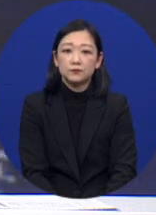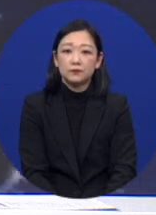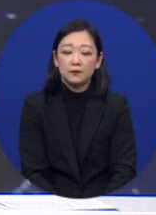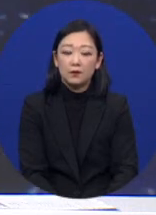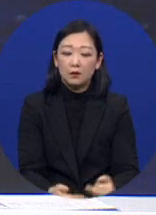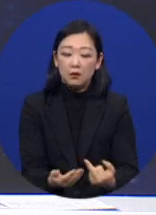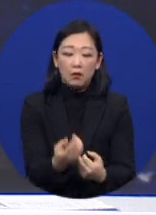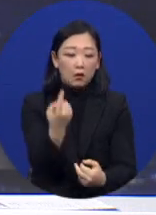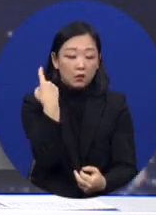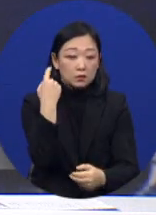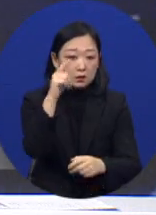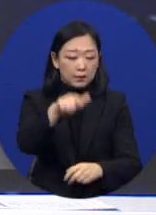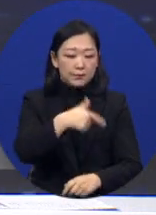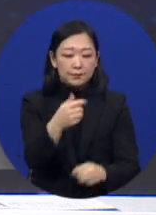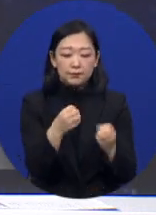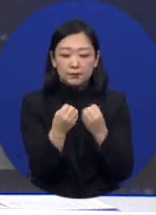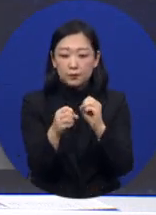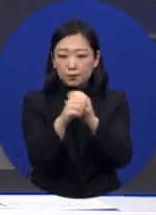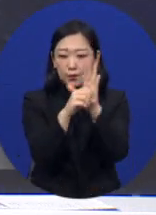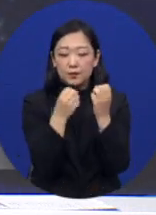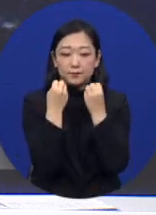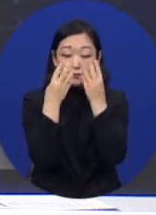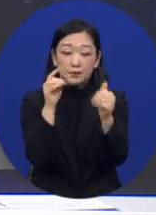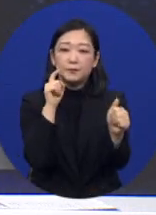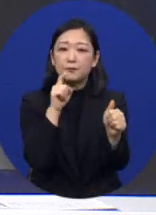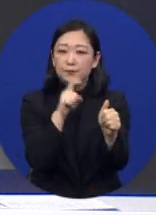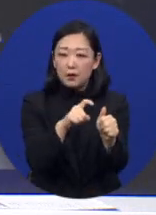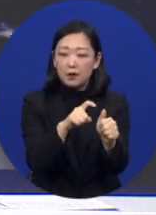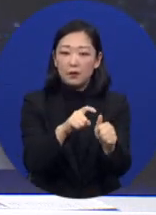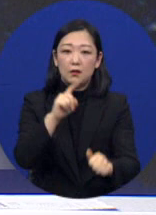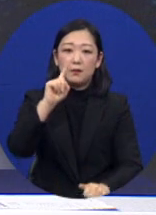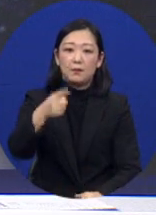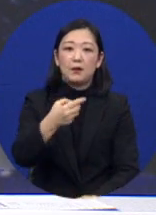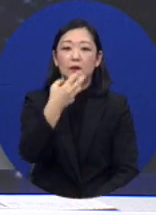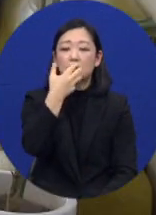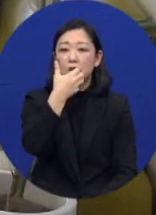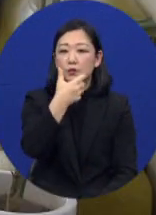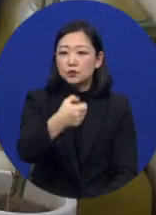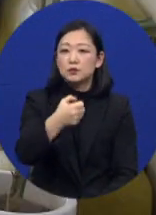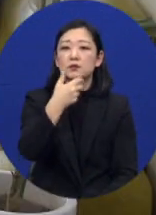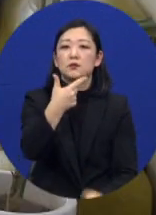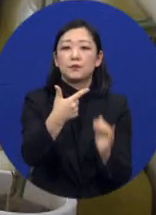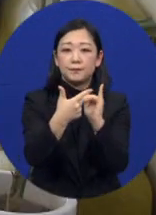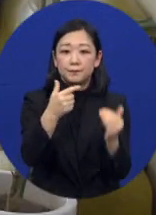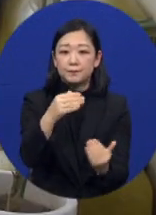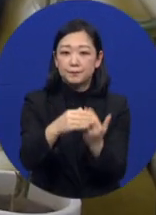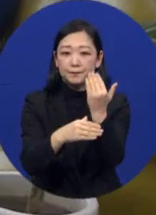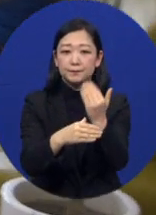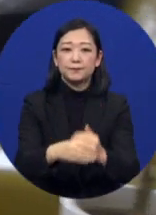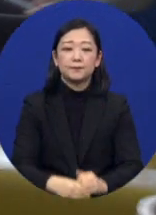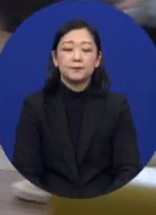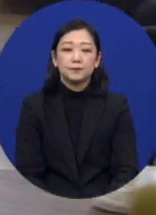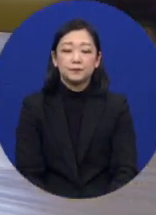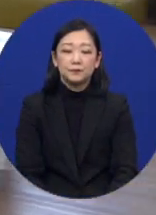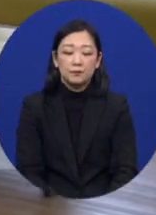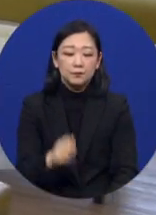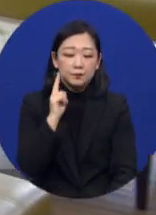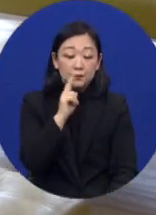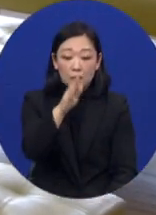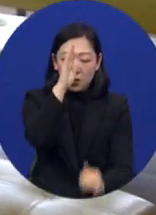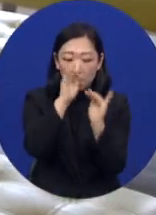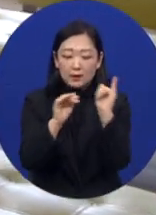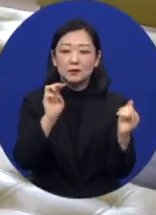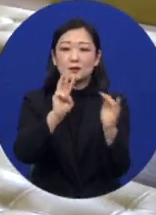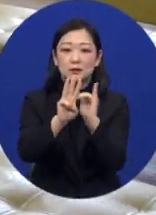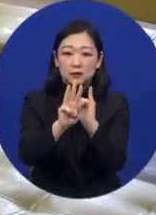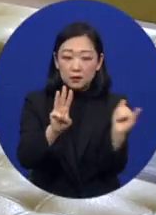제주에서는 어제 하루 코로나19 신규확진자 백신 6명이 발생한 것으로 집계됐습니다 현재 돈의 위중증